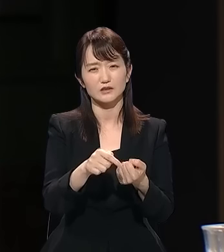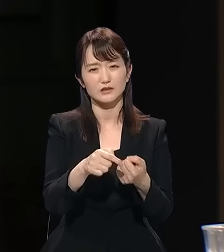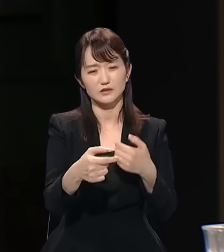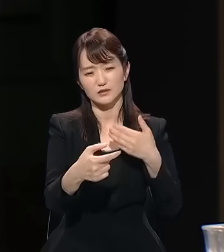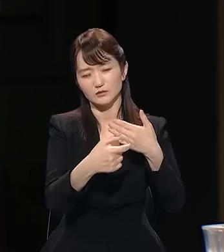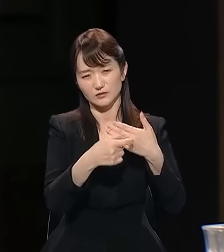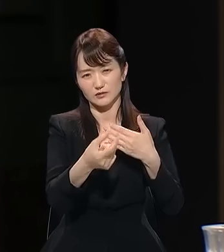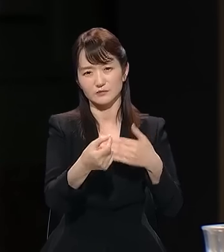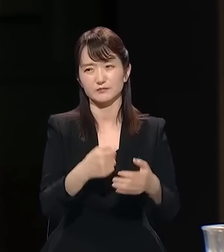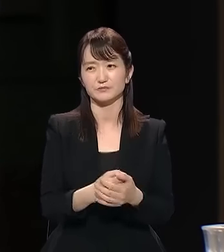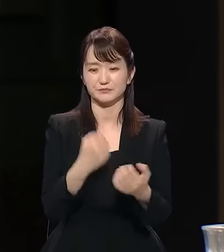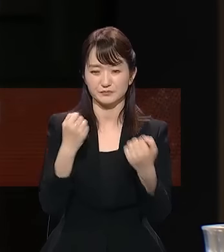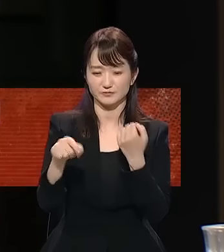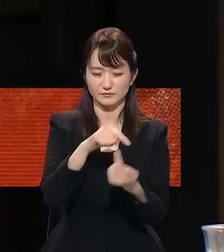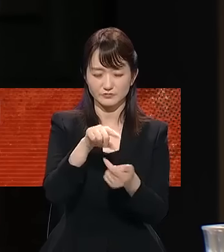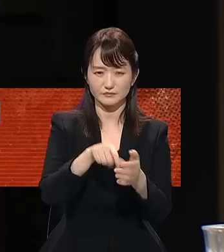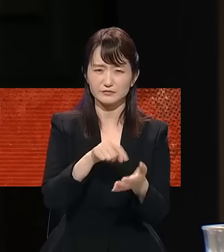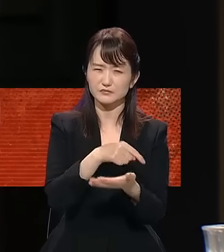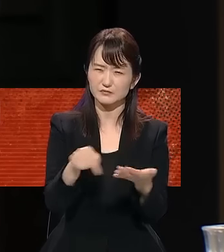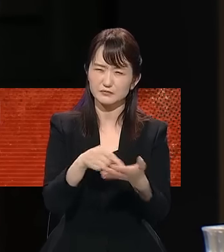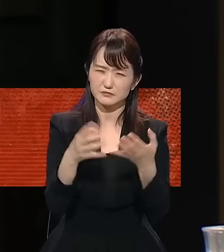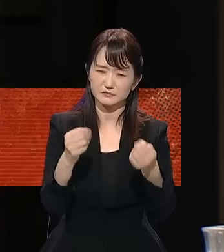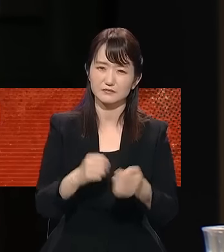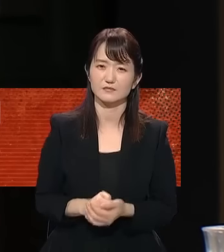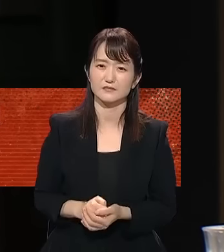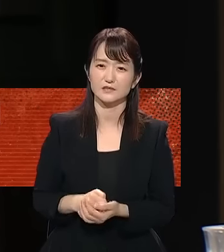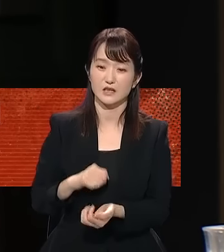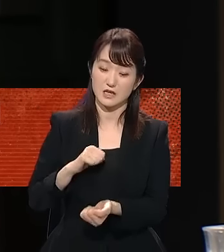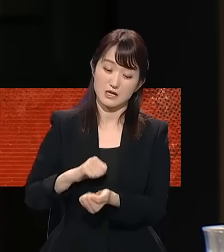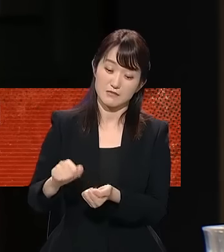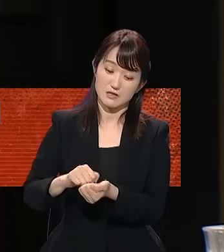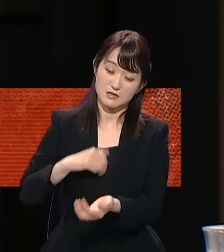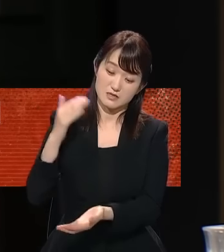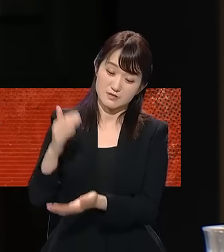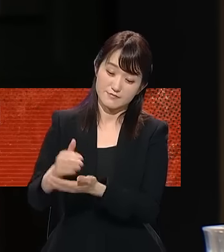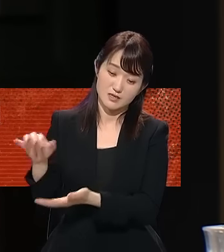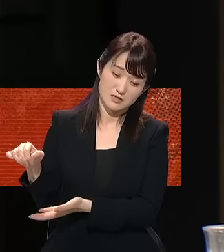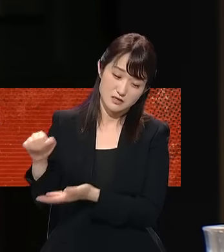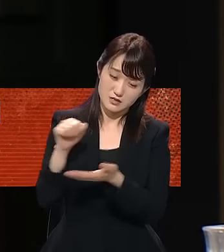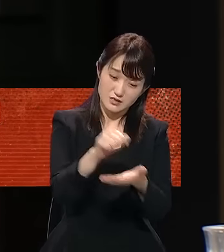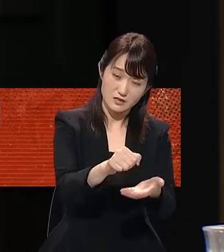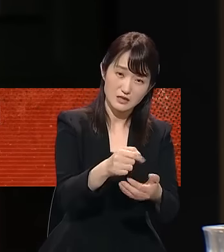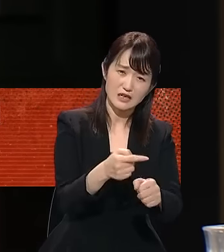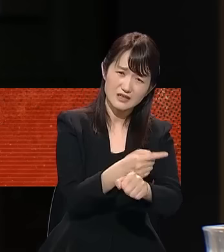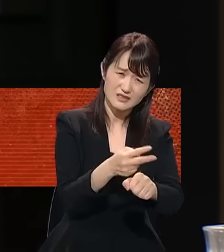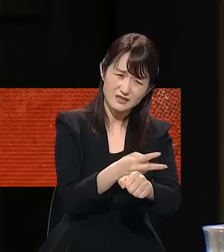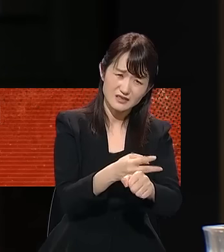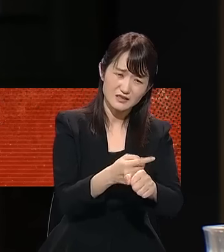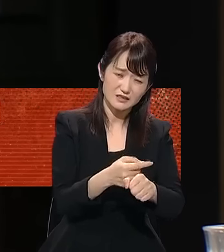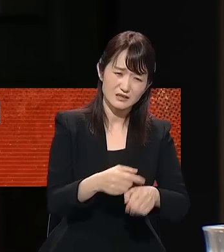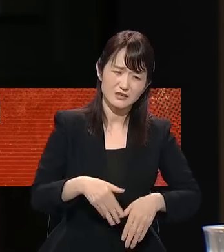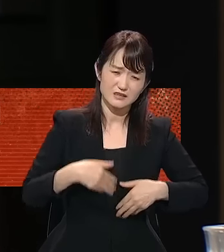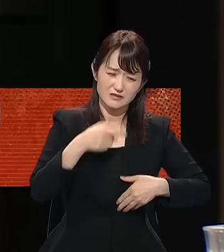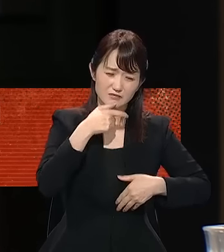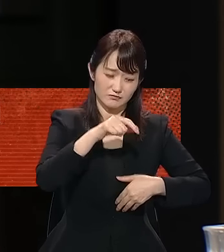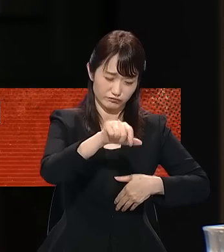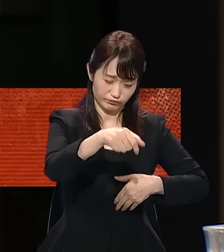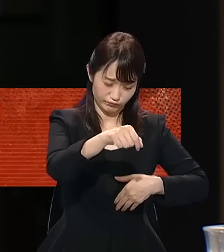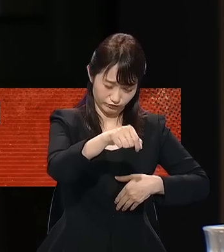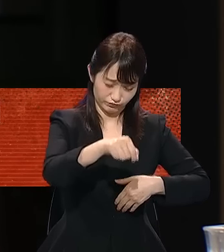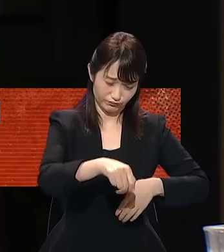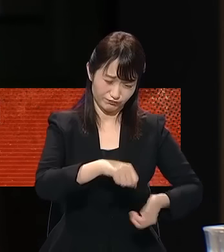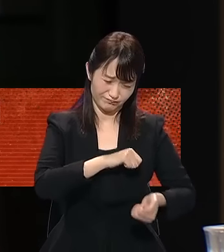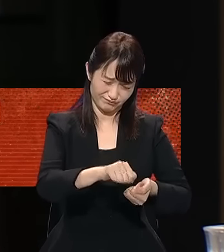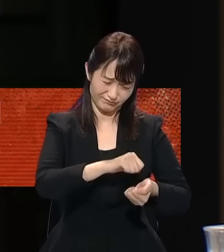일이 많았다고 합니다 빨래 한 바구니를 가지고 와서 시간이고 두 시간이고이 뜨거운 물을 틀어 놓고 빨래를 했다고 하고요 그래서